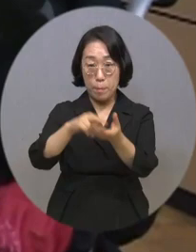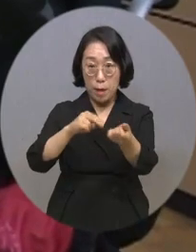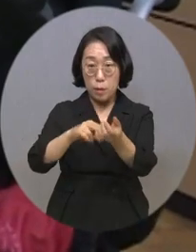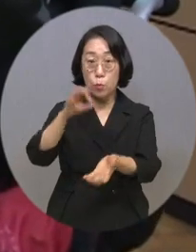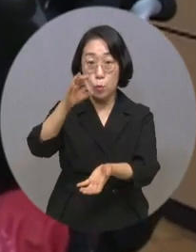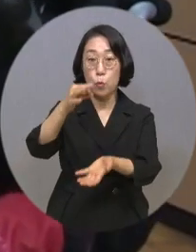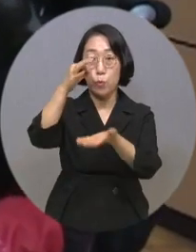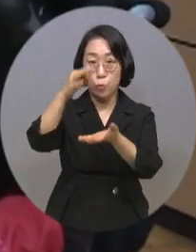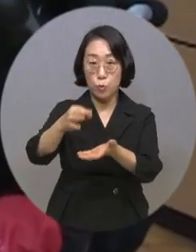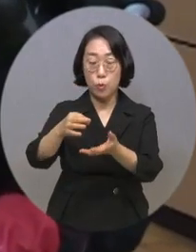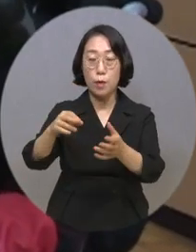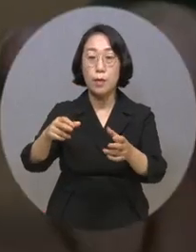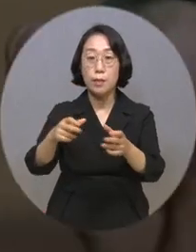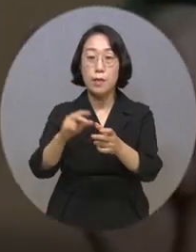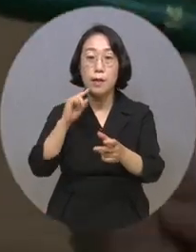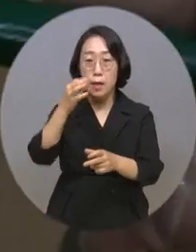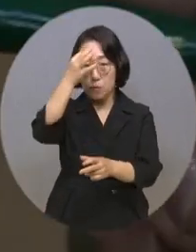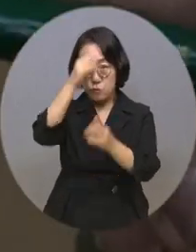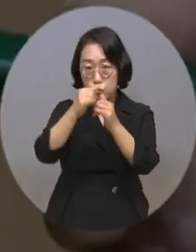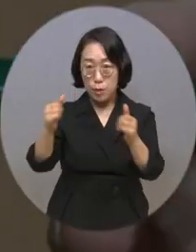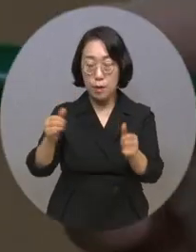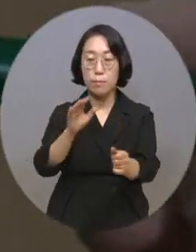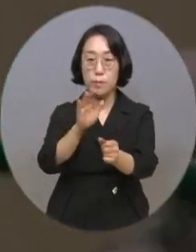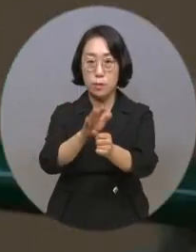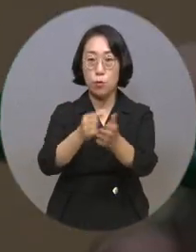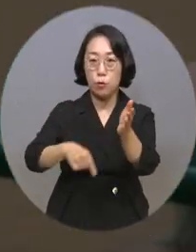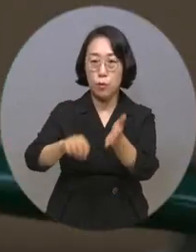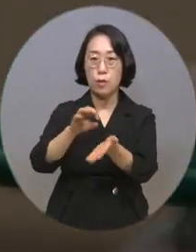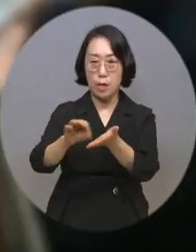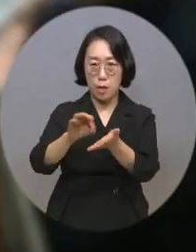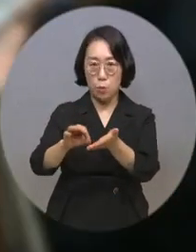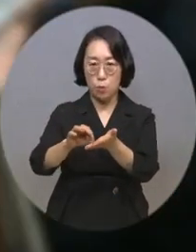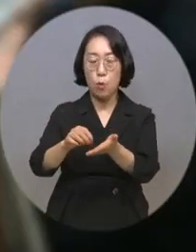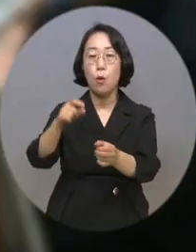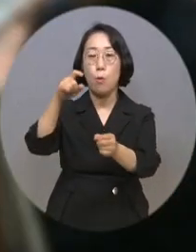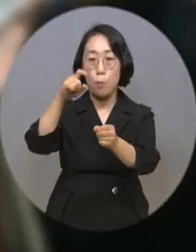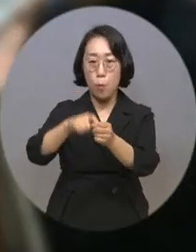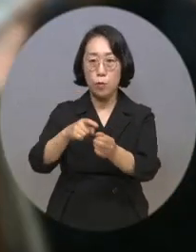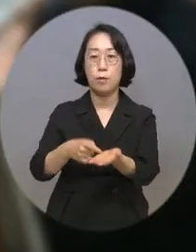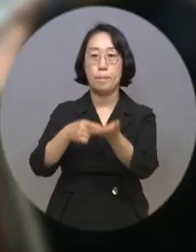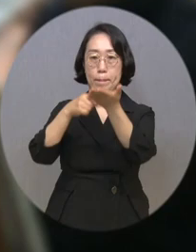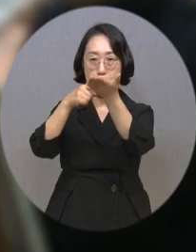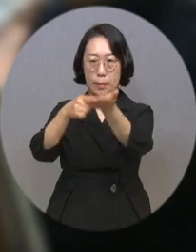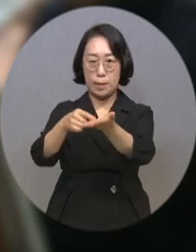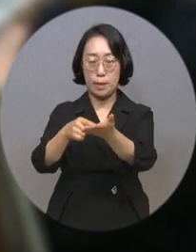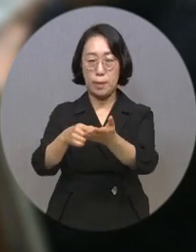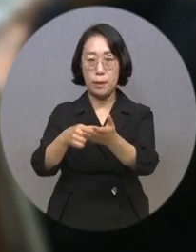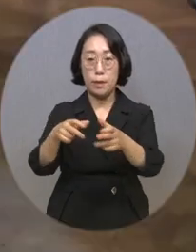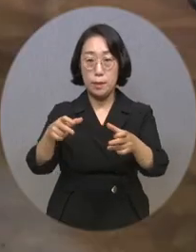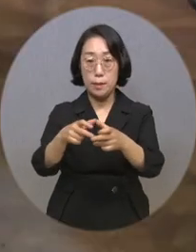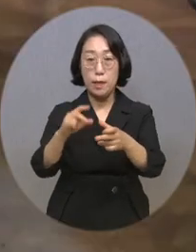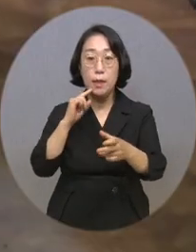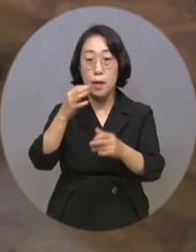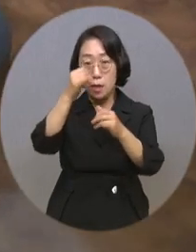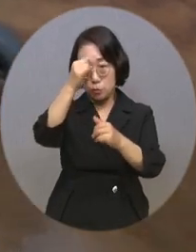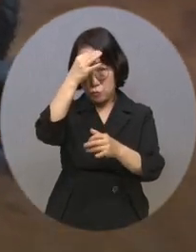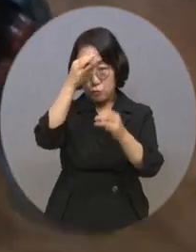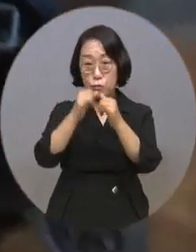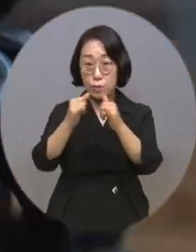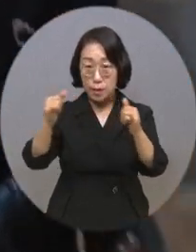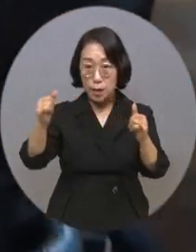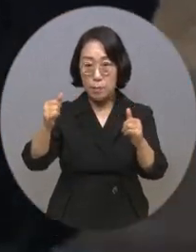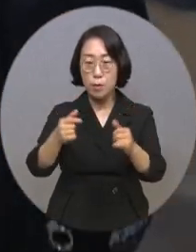장애 예술인 지원 사업에 사용할 수 있도록 했습니다 이를 통해 장애 예술인을 위한 폭넓은 지원에